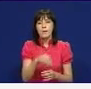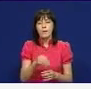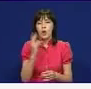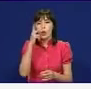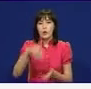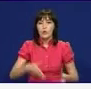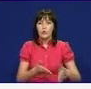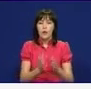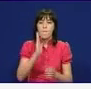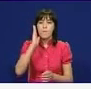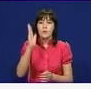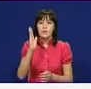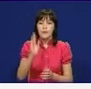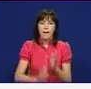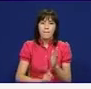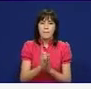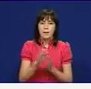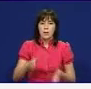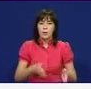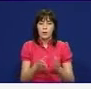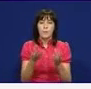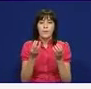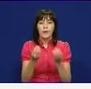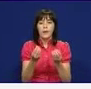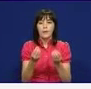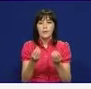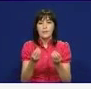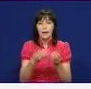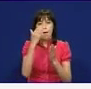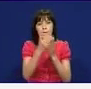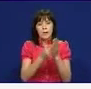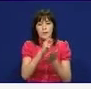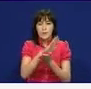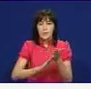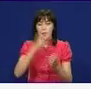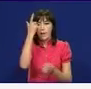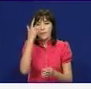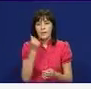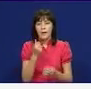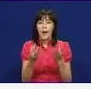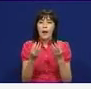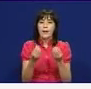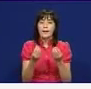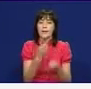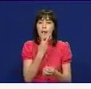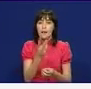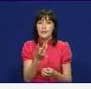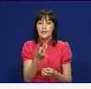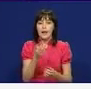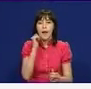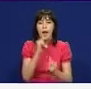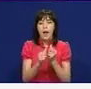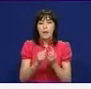жол болашаққа бастар жол деп тағы да бағдарламасын жалғай берді. Ал енді қараңыздар, әрбір